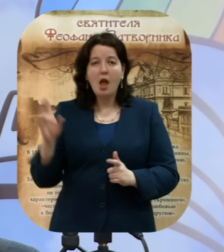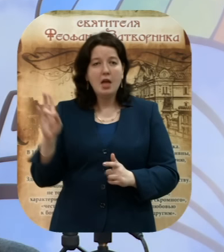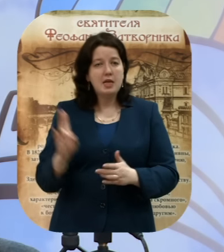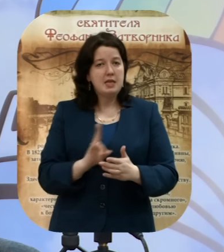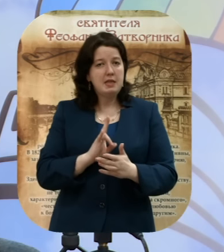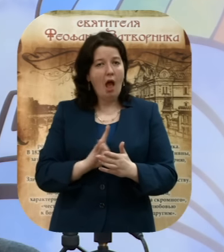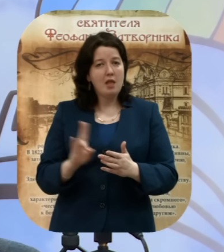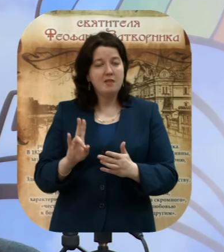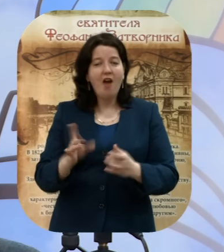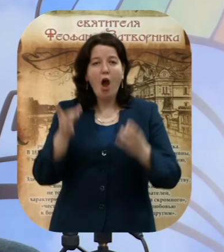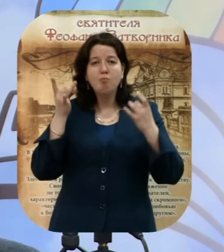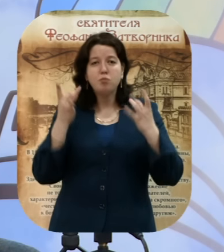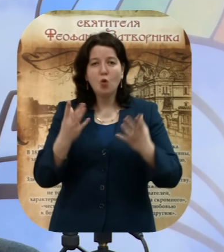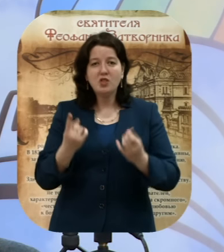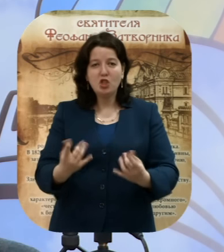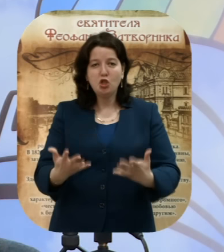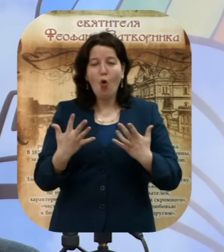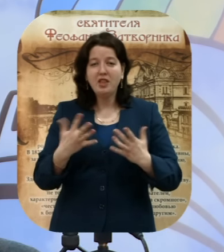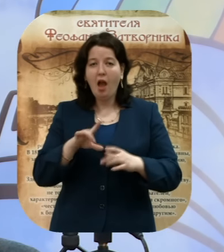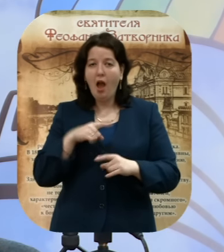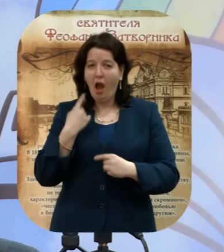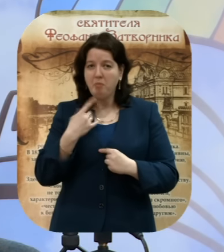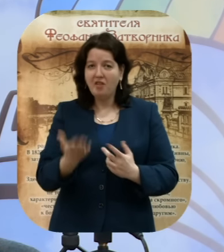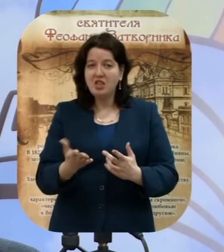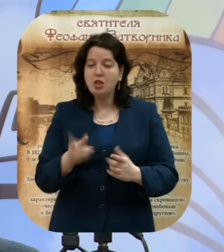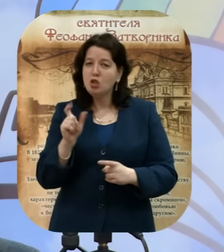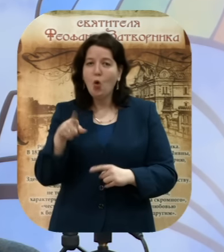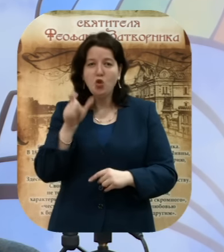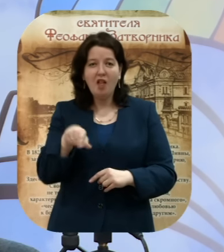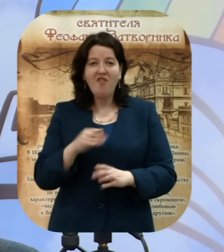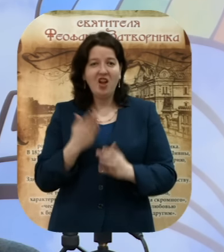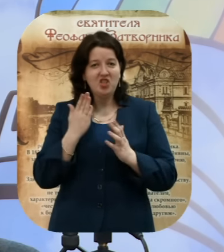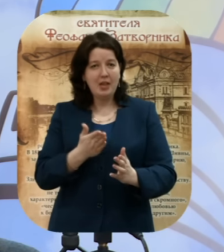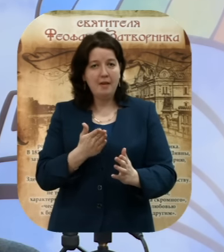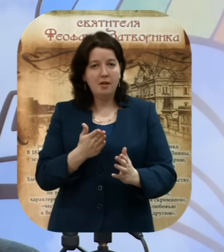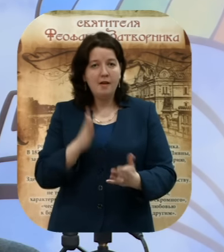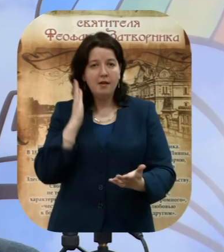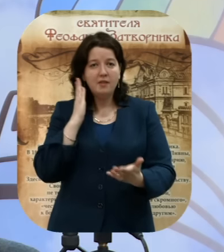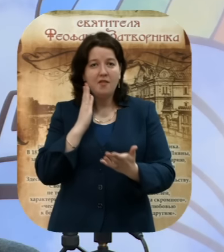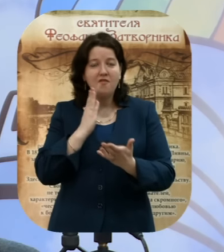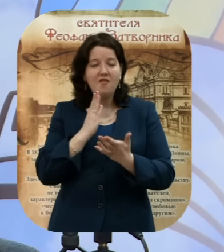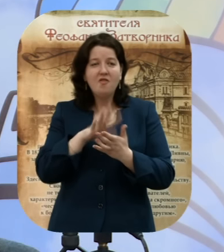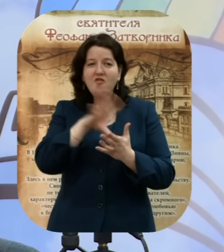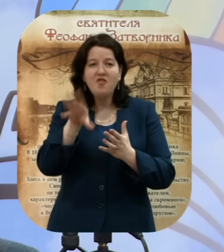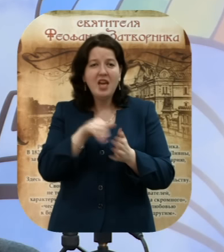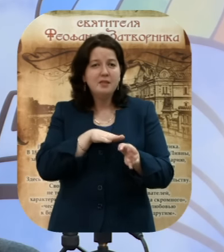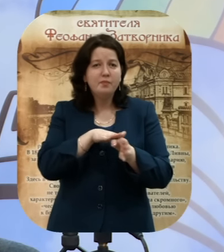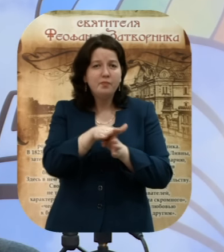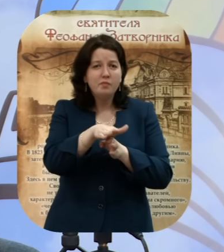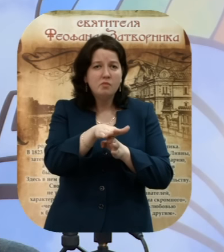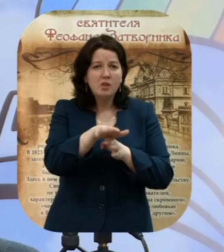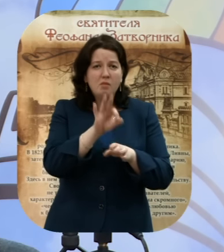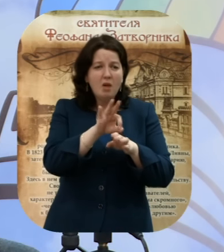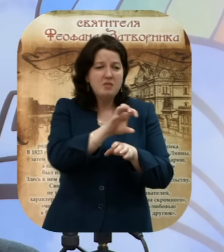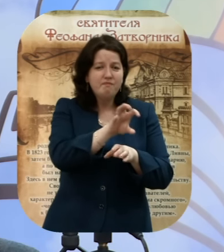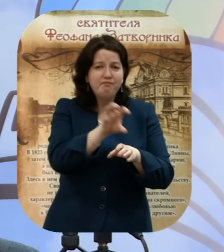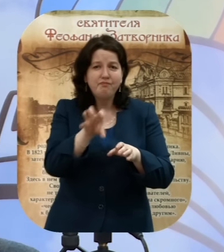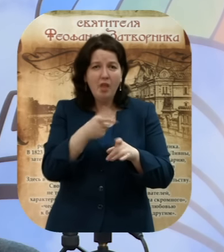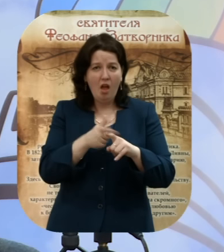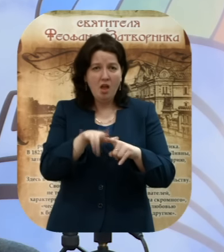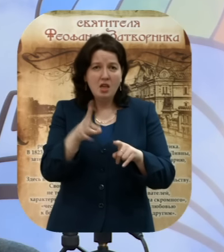христианство просто четко и говорит, человек, ты весь в нарывах. Пойми, пожалуйста. Я